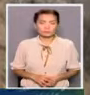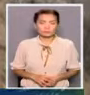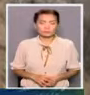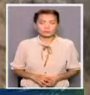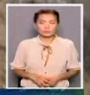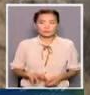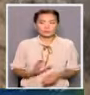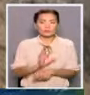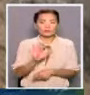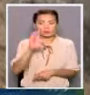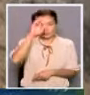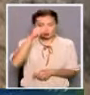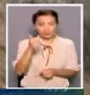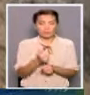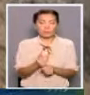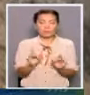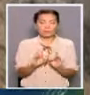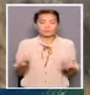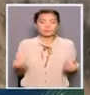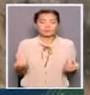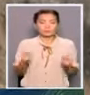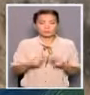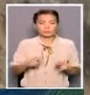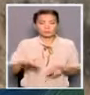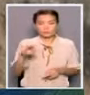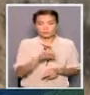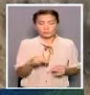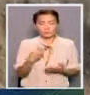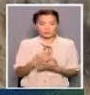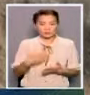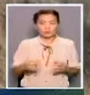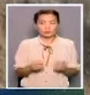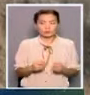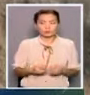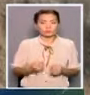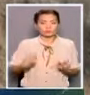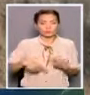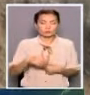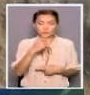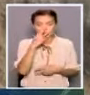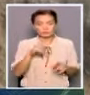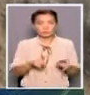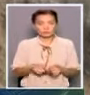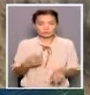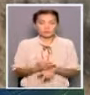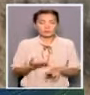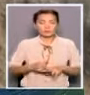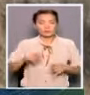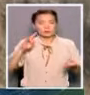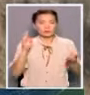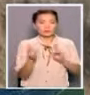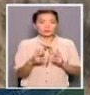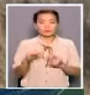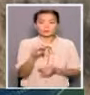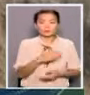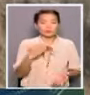В своем докладе глава государства отметил, что пропаганда исторических ценностей не только у нас, но и за рубежом – это прославление